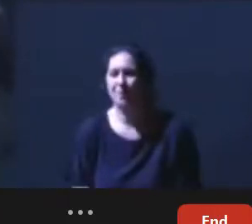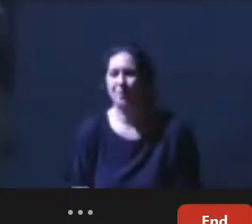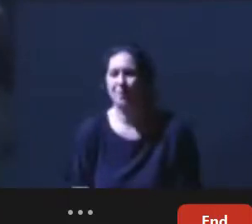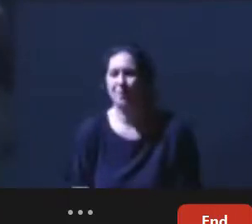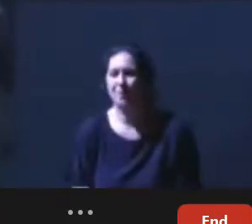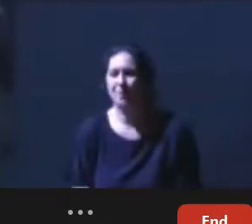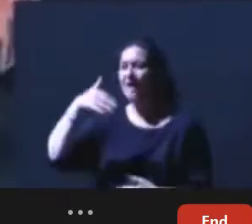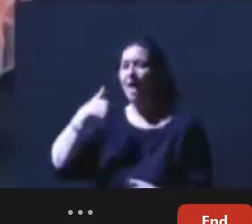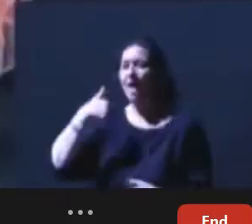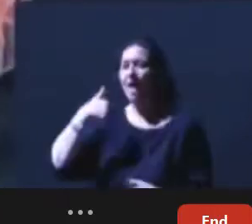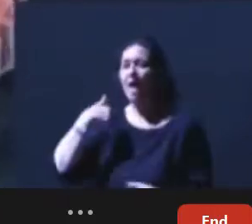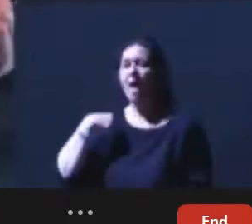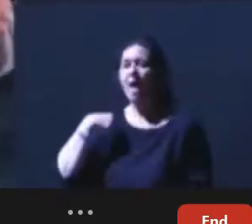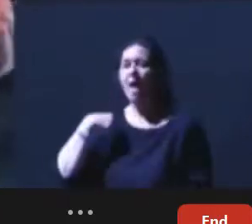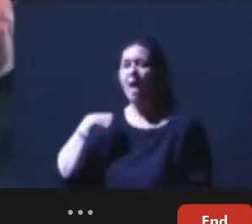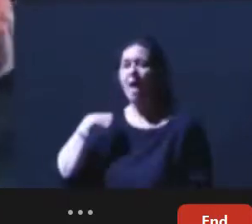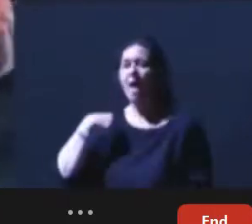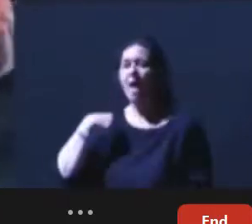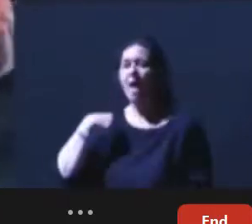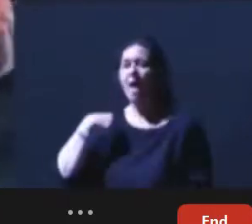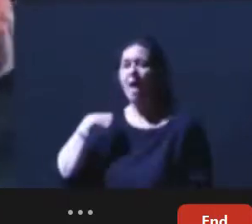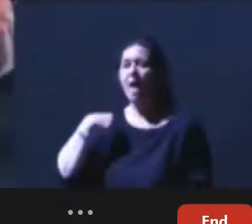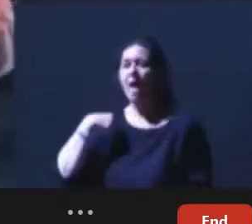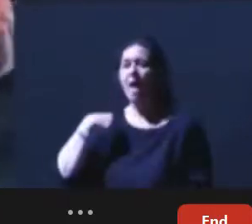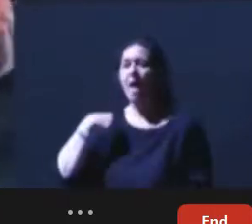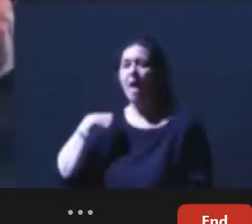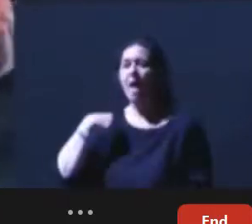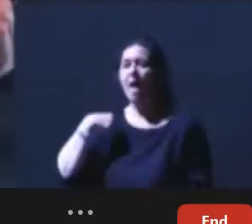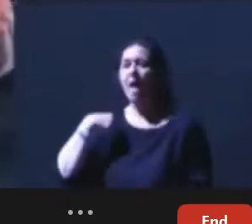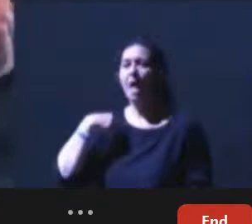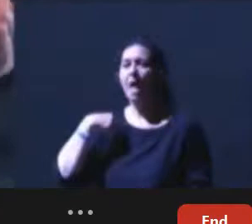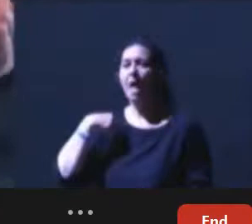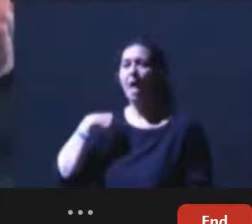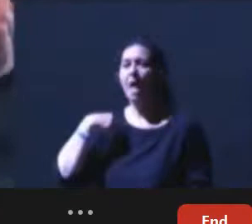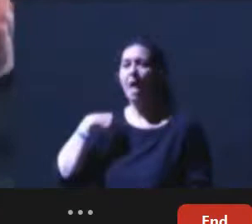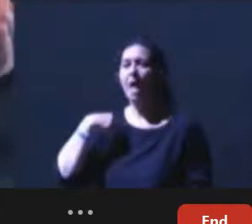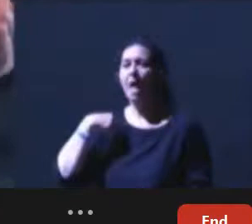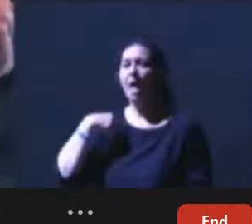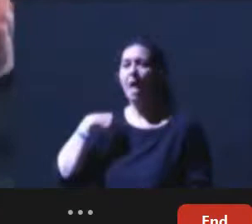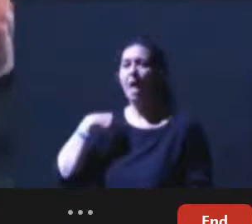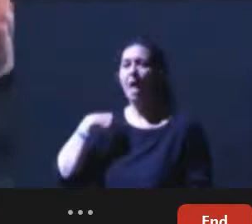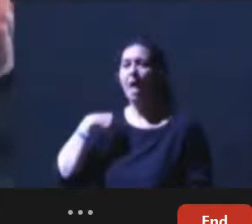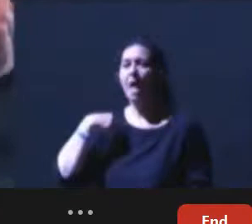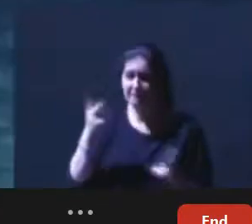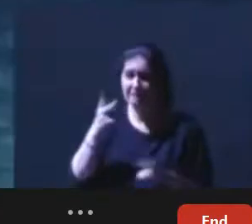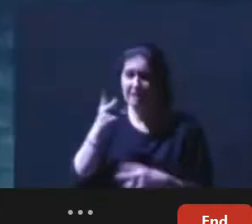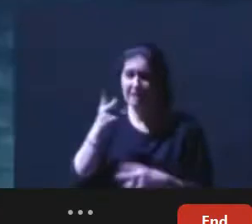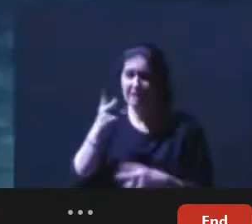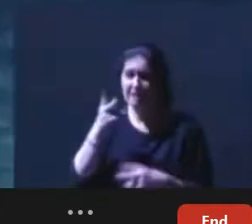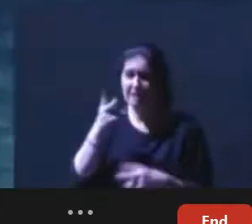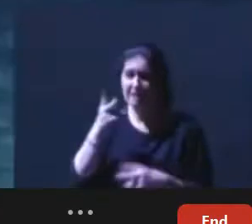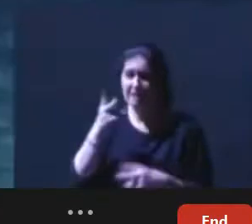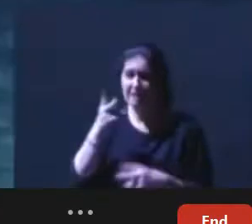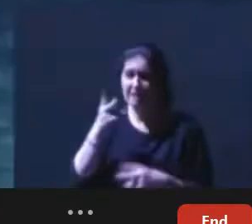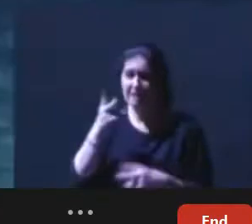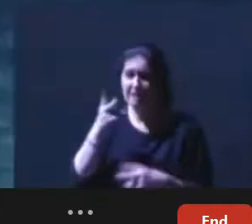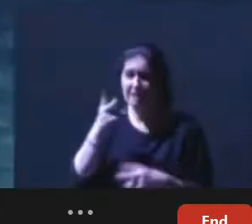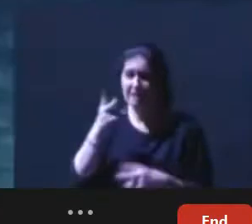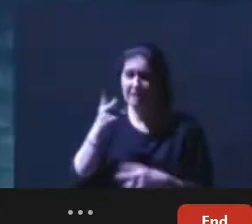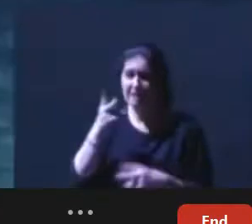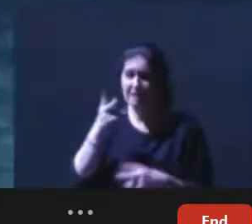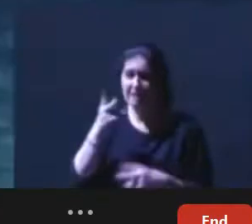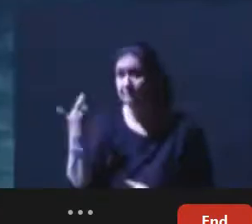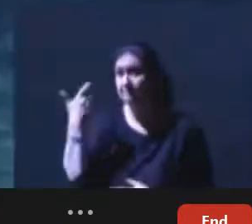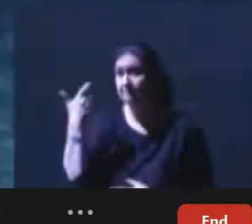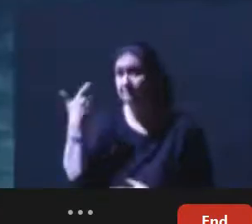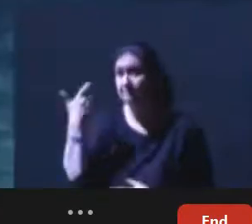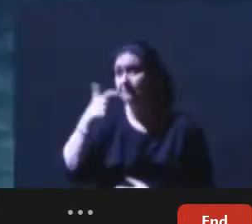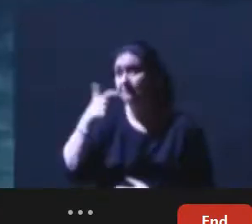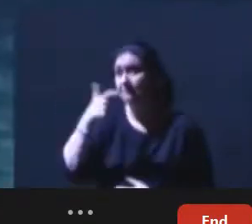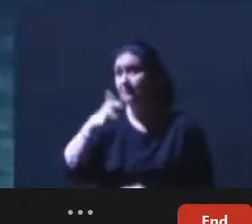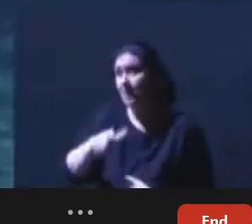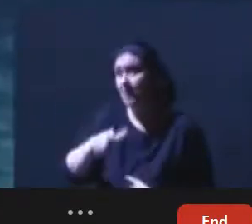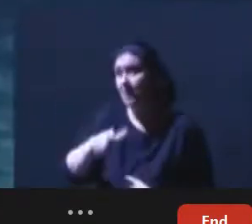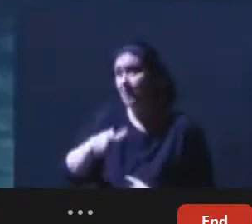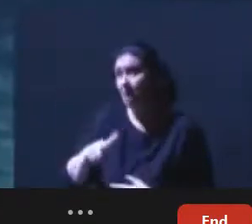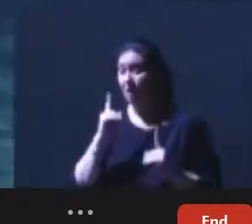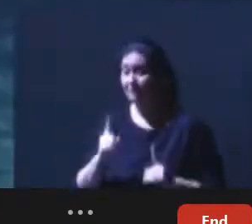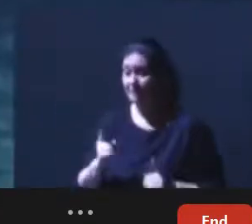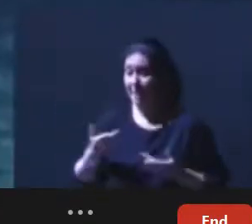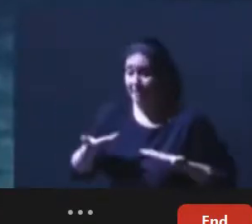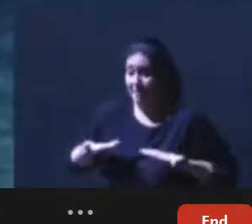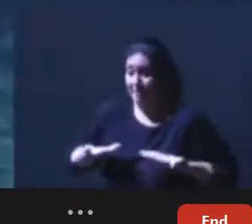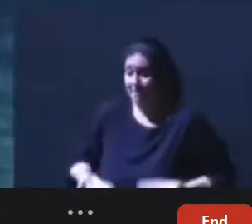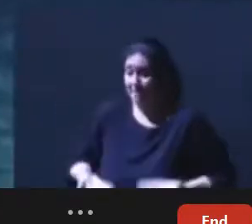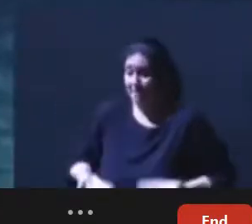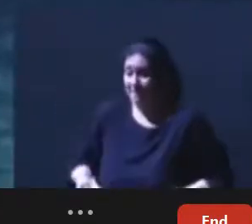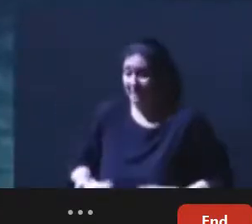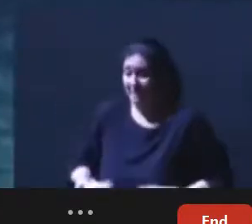Tương lai thì phụ thuộc vào cái hiện tại của chúng ta. Còn quá khứ thì có thể trở thành bài học cho chúng ta, người thầy của chúng ta. Làm thế nào để